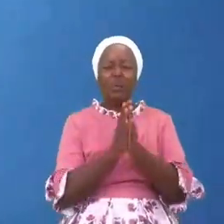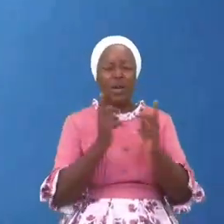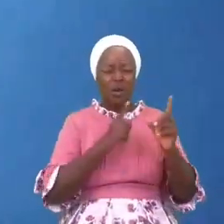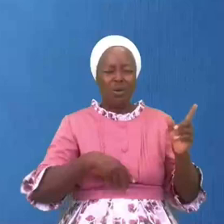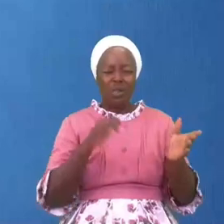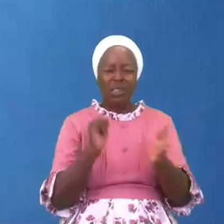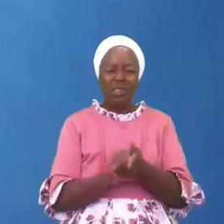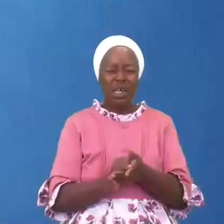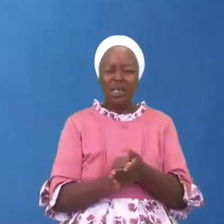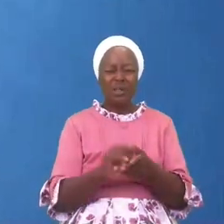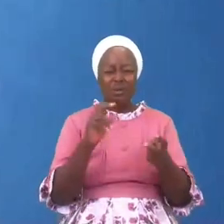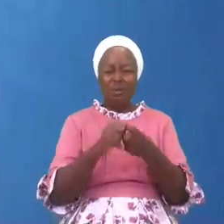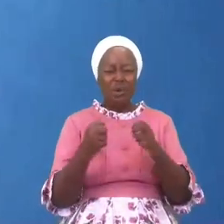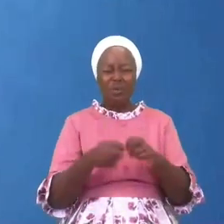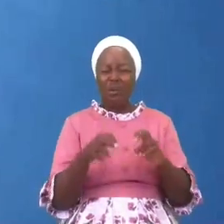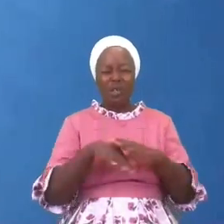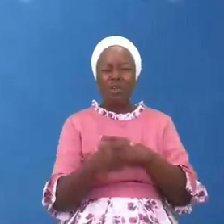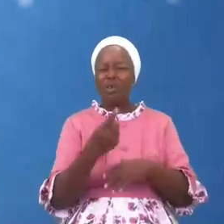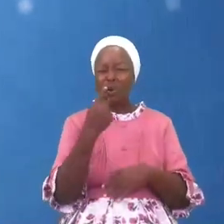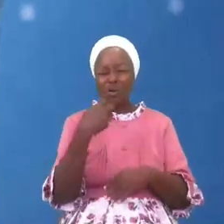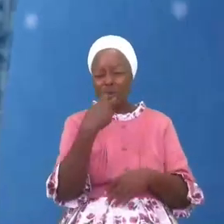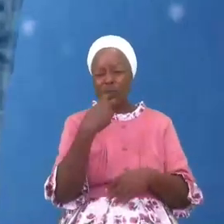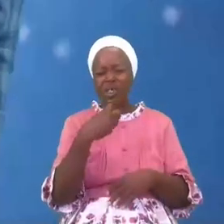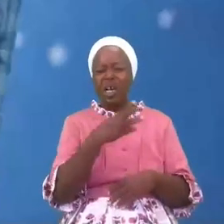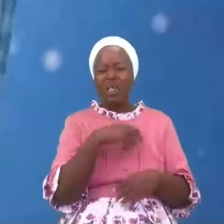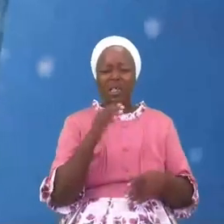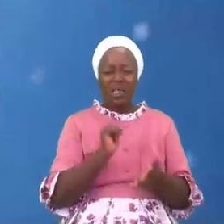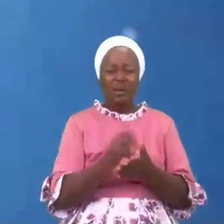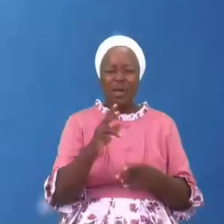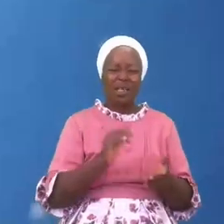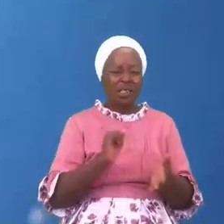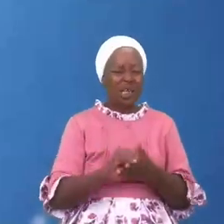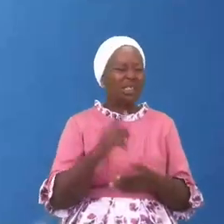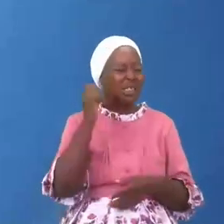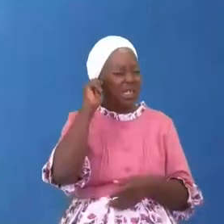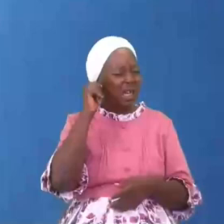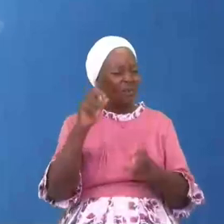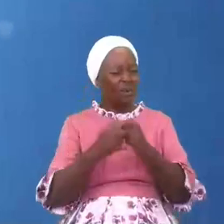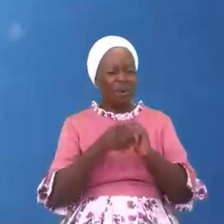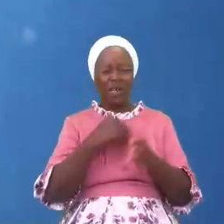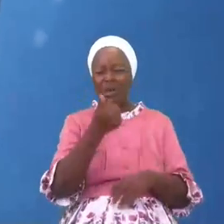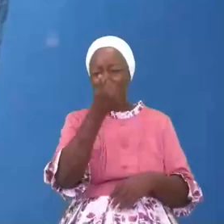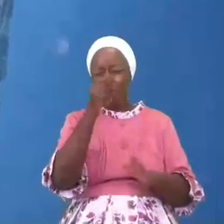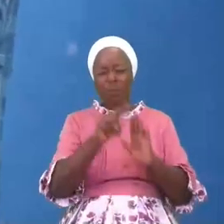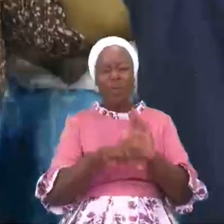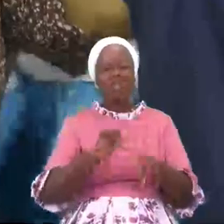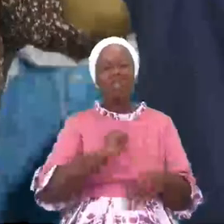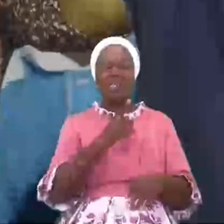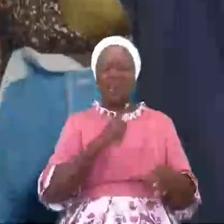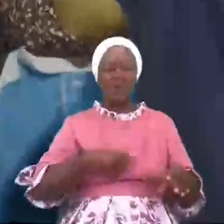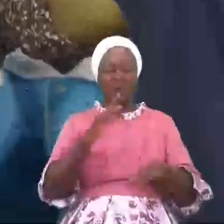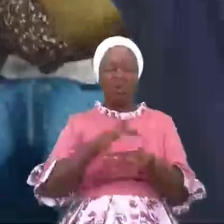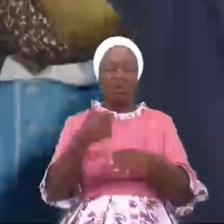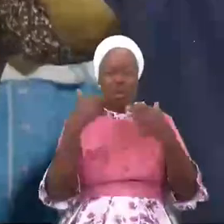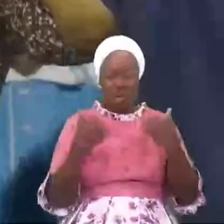Seigneur, ce problème dans ton esprit, ce problème d'oreille, le problème de